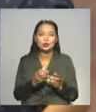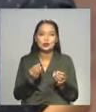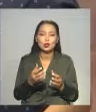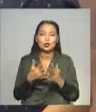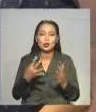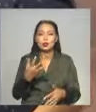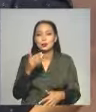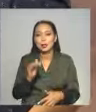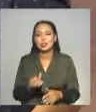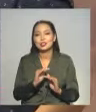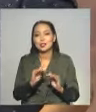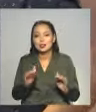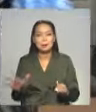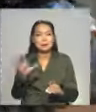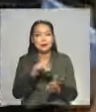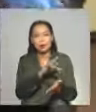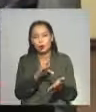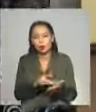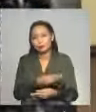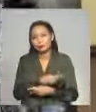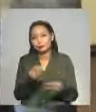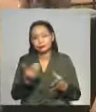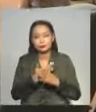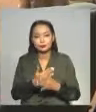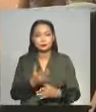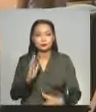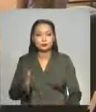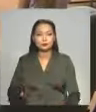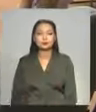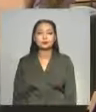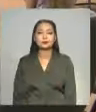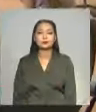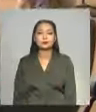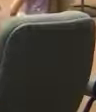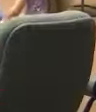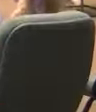45 тысяч детей по всей стране. Ольга Литвина, Татьяна Рудометова, Астана Таймс.